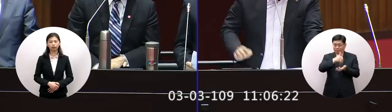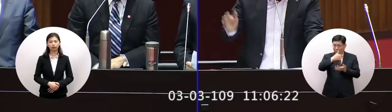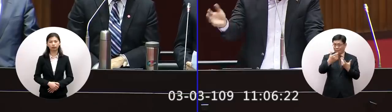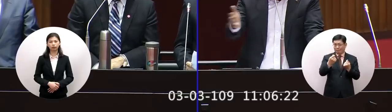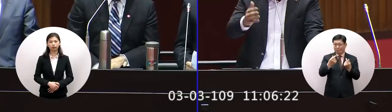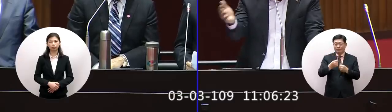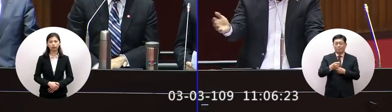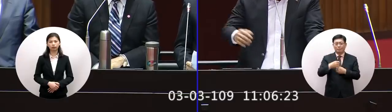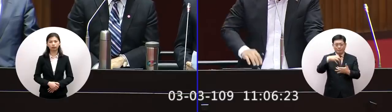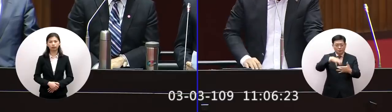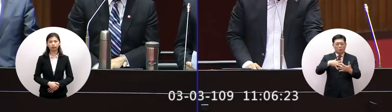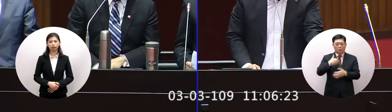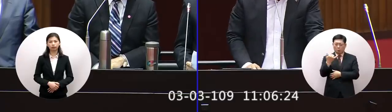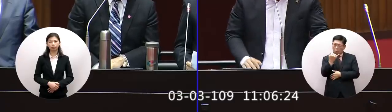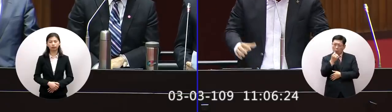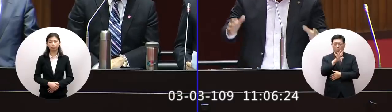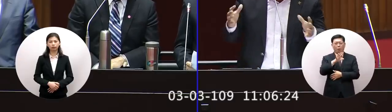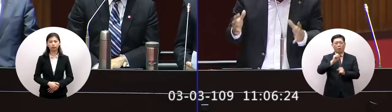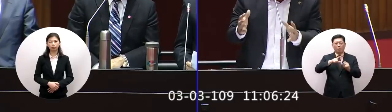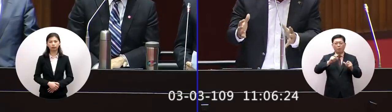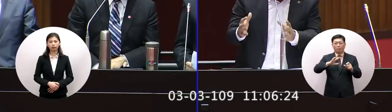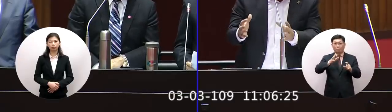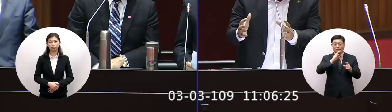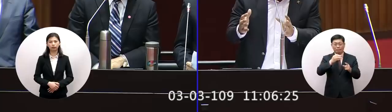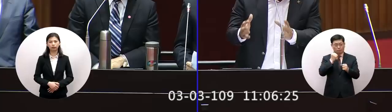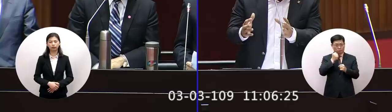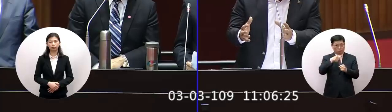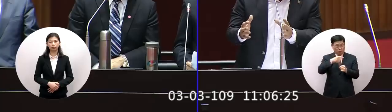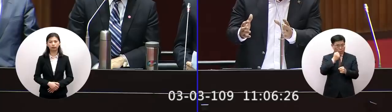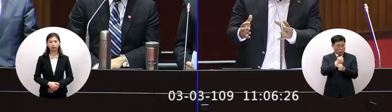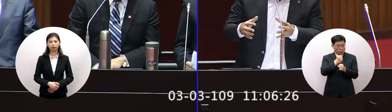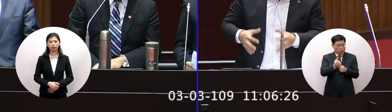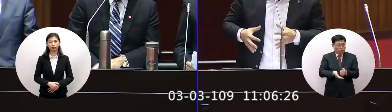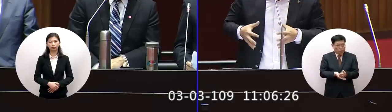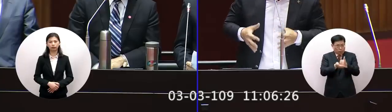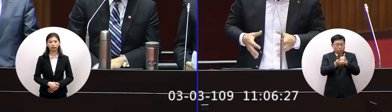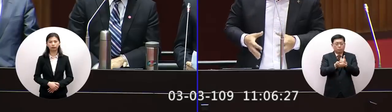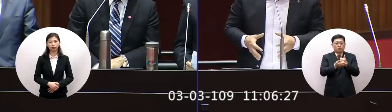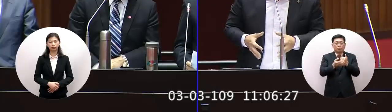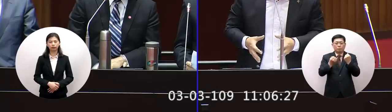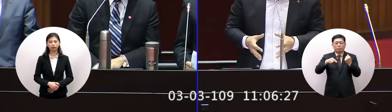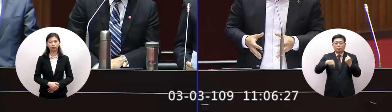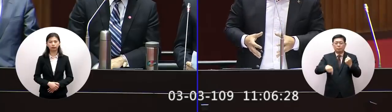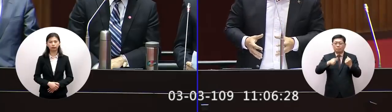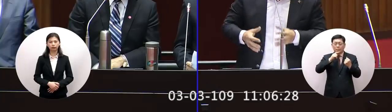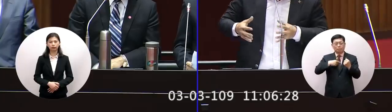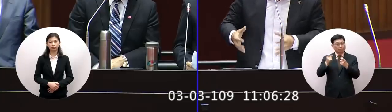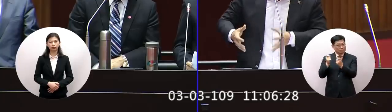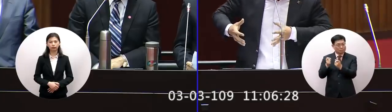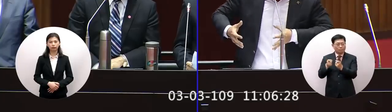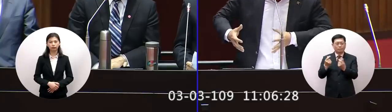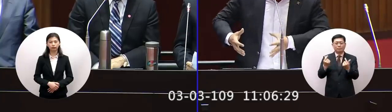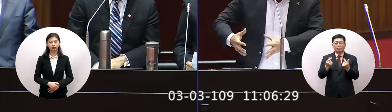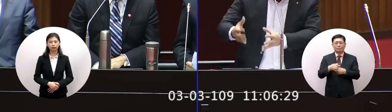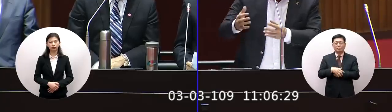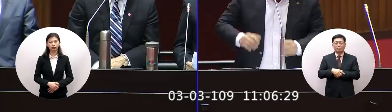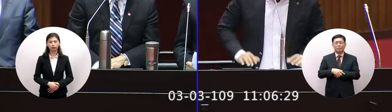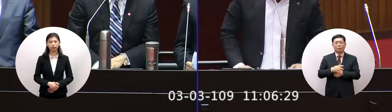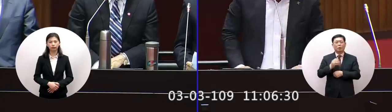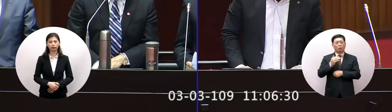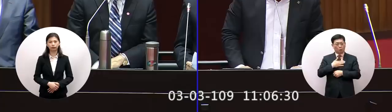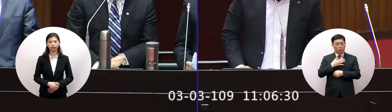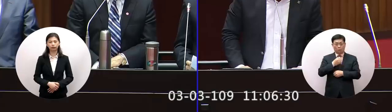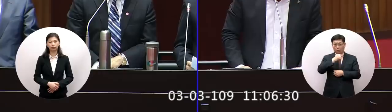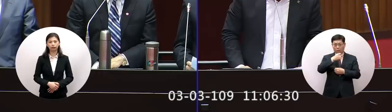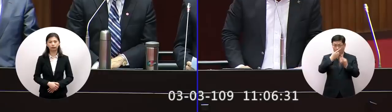个内底，当然内底有哪有好人歹人啊，但是对这个职业的尊重，尤其是这道的期间，吼，包括着咱知